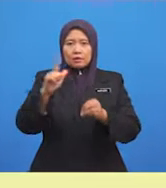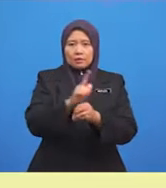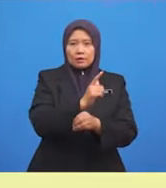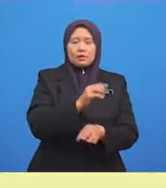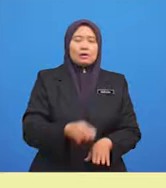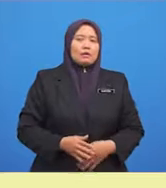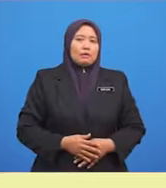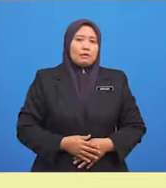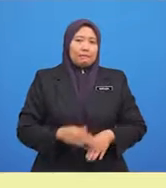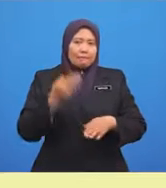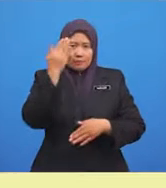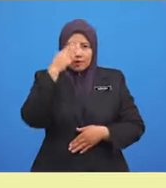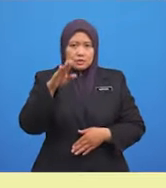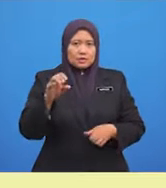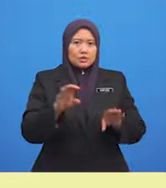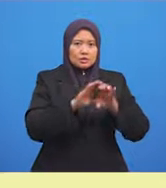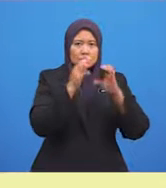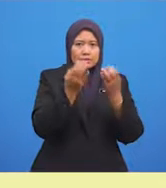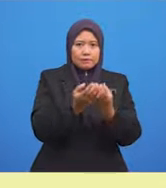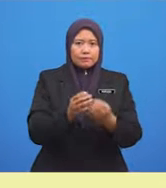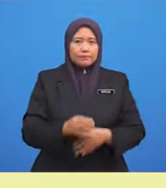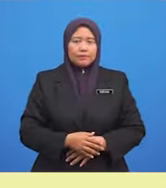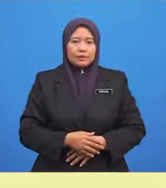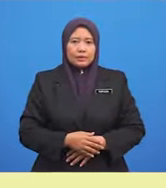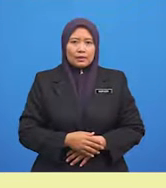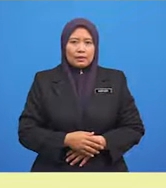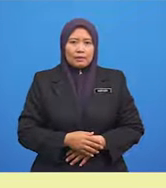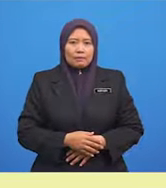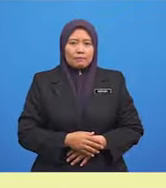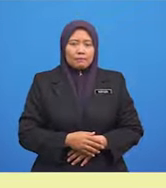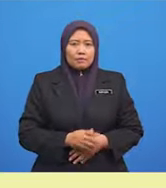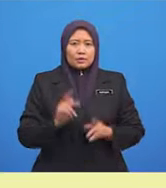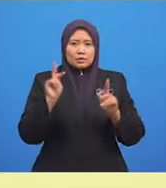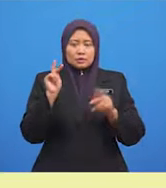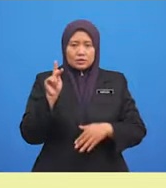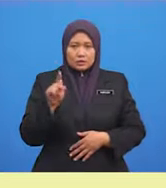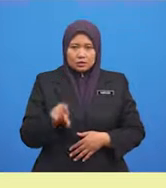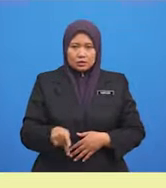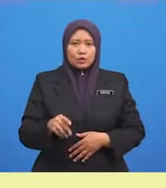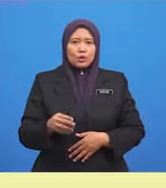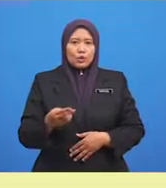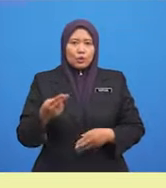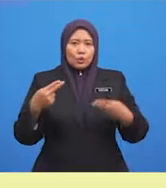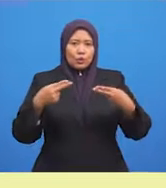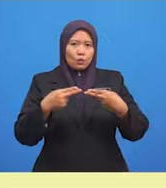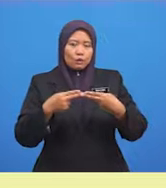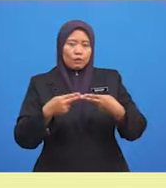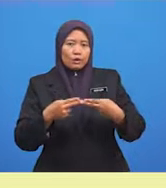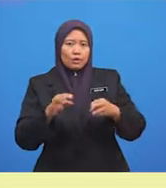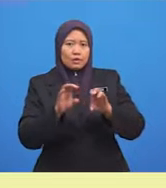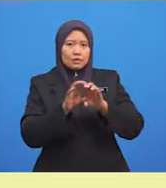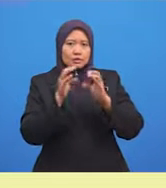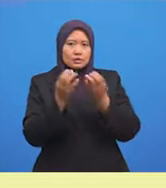Mewakilkan hubungan suatu set dengan set semester dan pelengkap bagi suatu set dengan gambar rajah